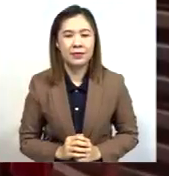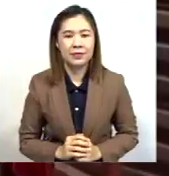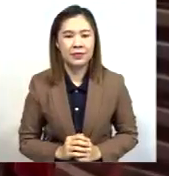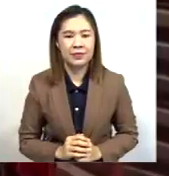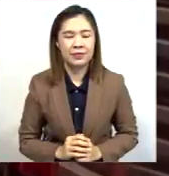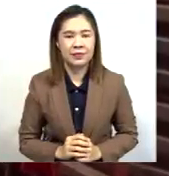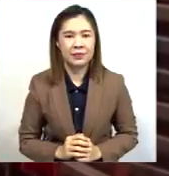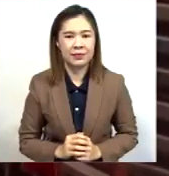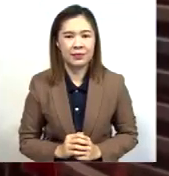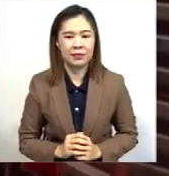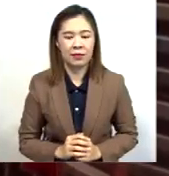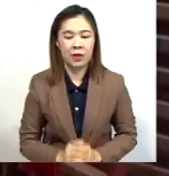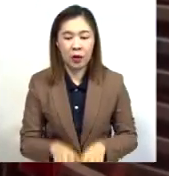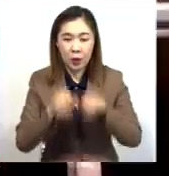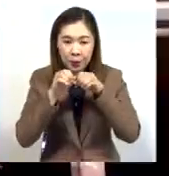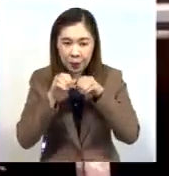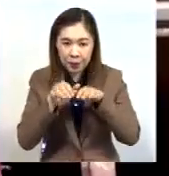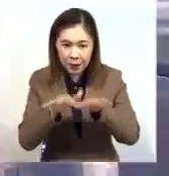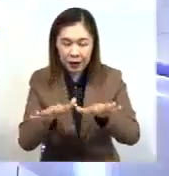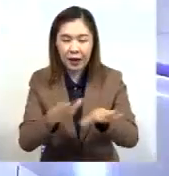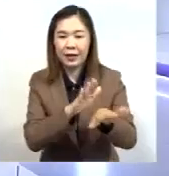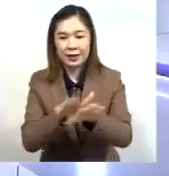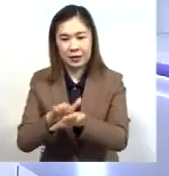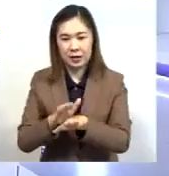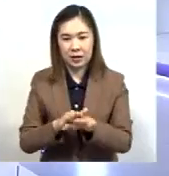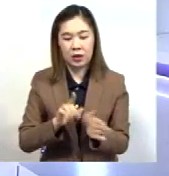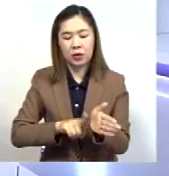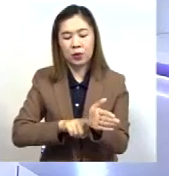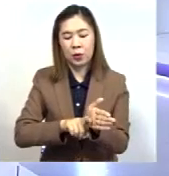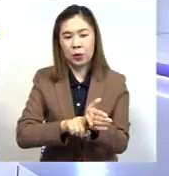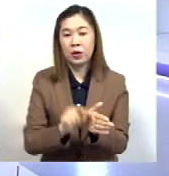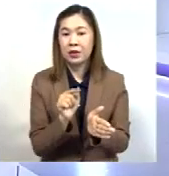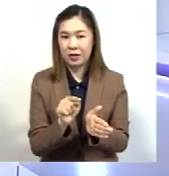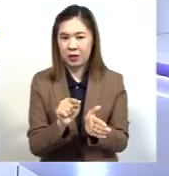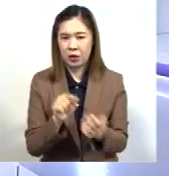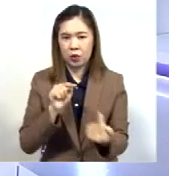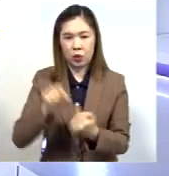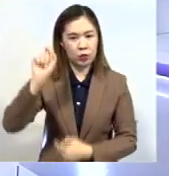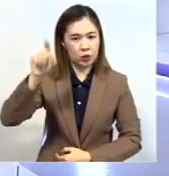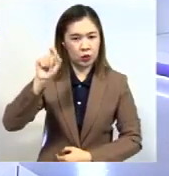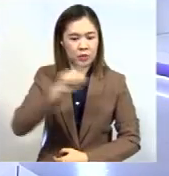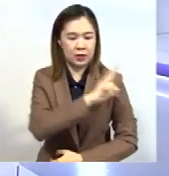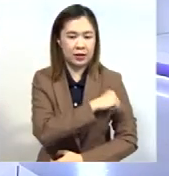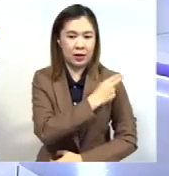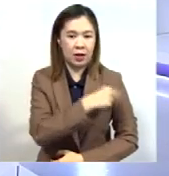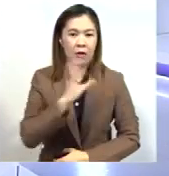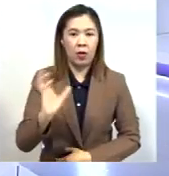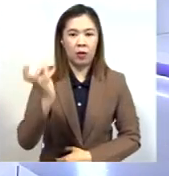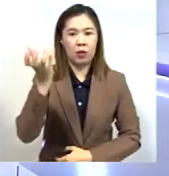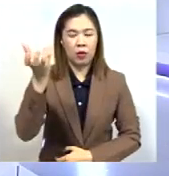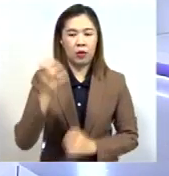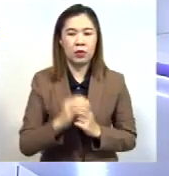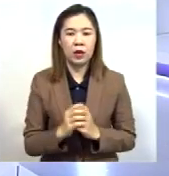แน่นอนนะคะเรื่องของการประกาศเรื่องการแพร่ระบาดของเชื้อไวรัสโคโรนาสายพันธุ์ใหม่เป็นภาวะฉุกเฉินด้านสาธารณสุขระดับโลก